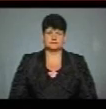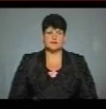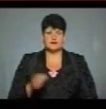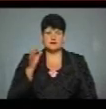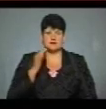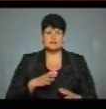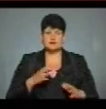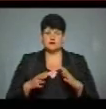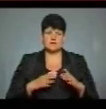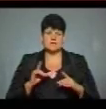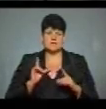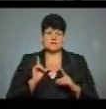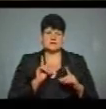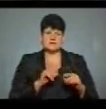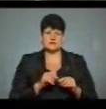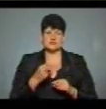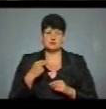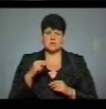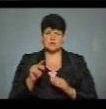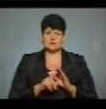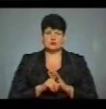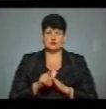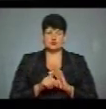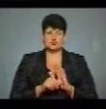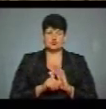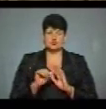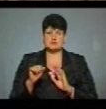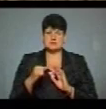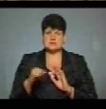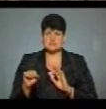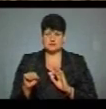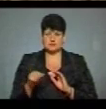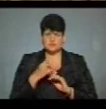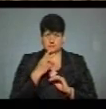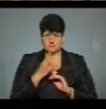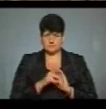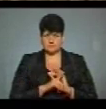Нагадаю, тренувальні заїзди чемпіонату розпочалися 6 серпня. Ось кадри